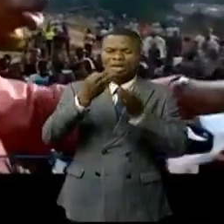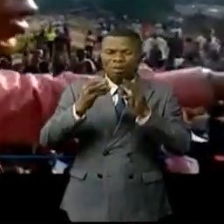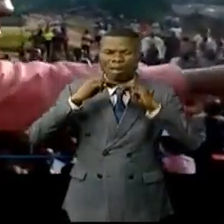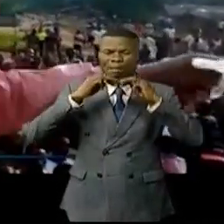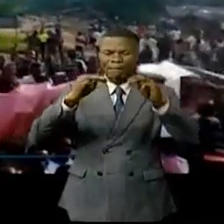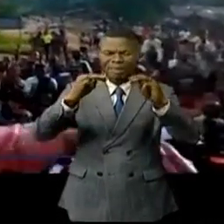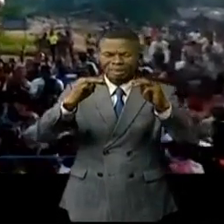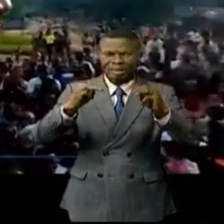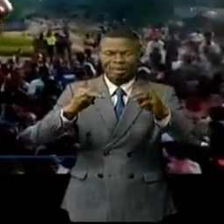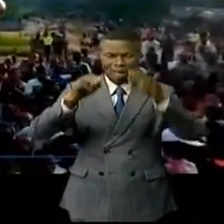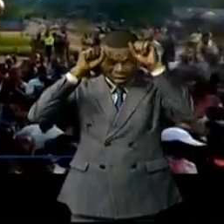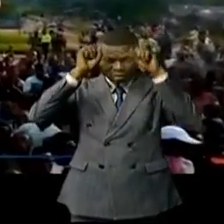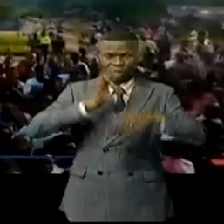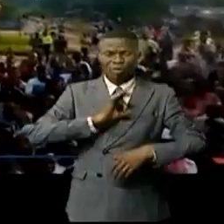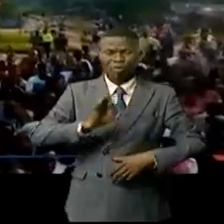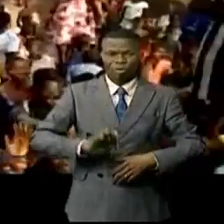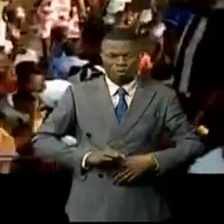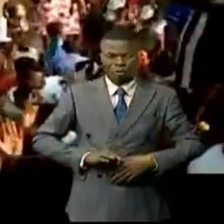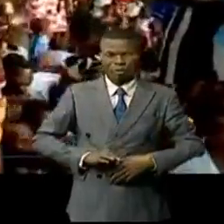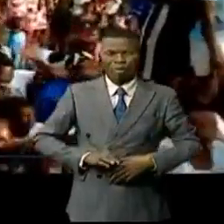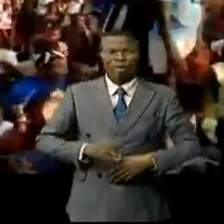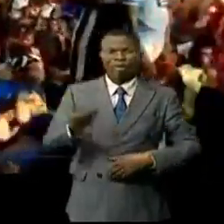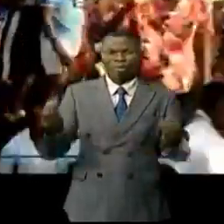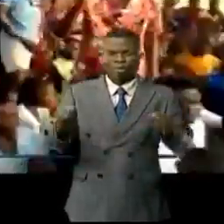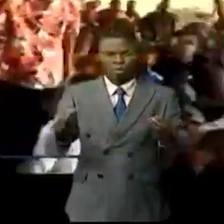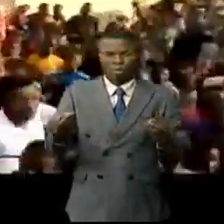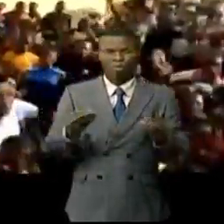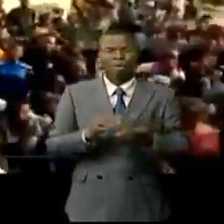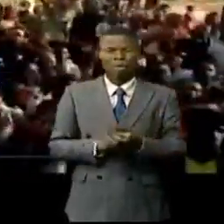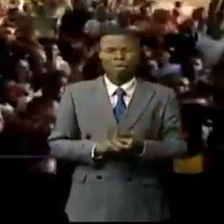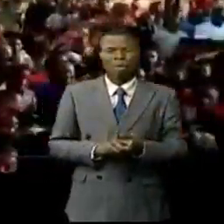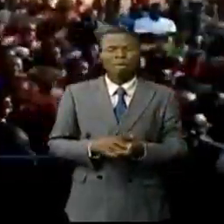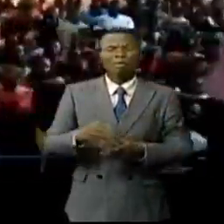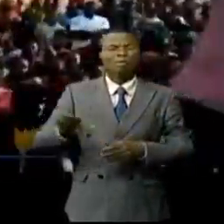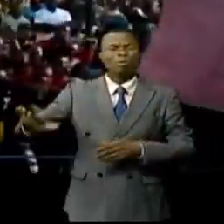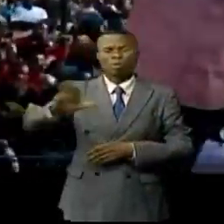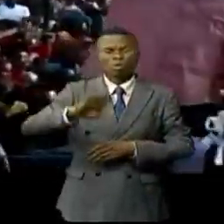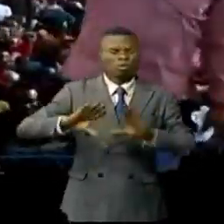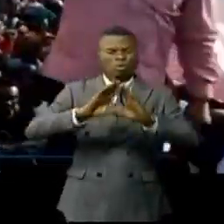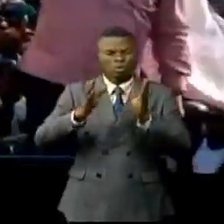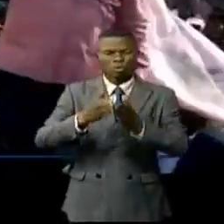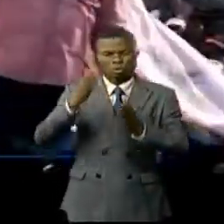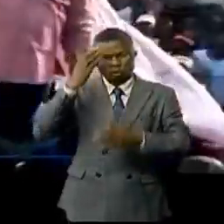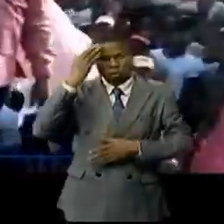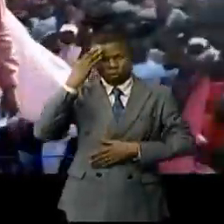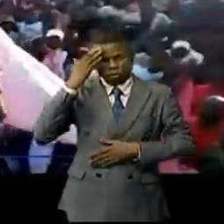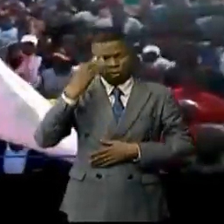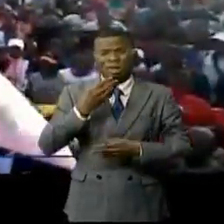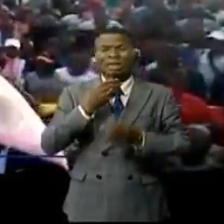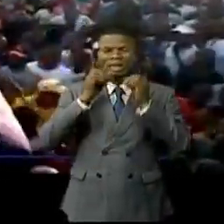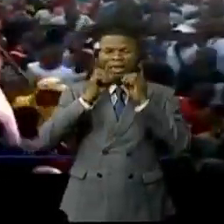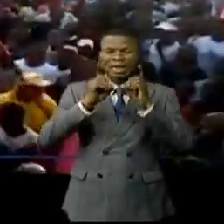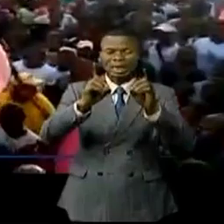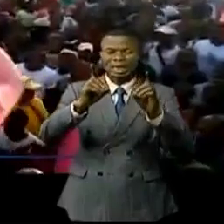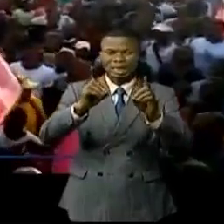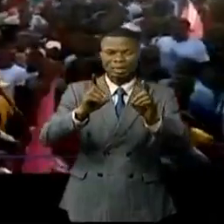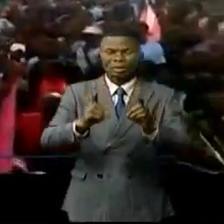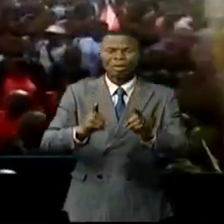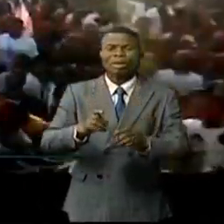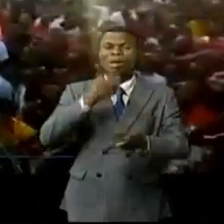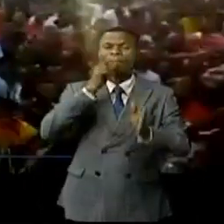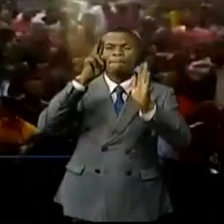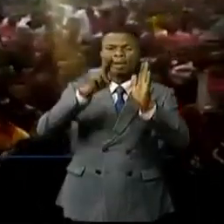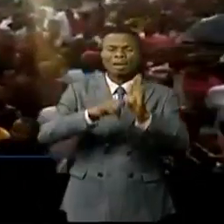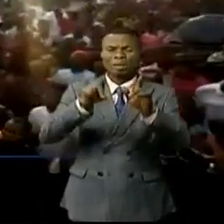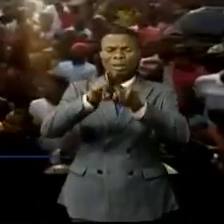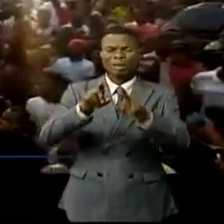du chef de l'État, président de la République, Félix-Antoine Tshisekedi Tshilombo, lors de son discours devant les deux chambres du